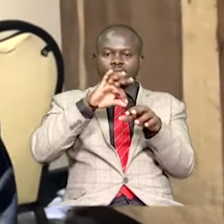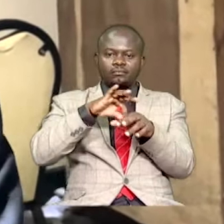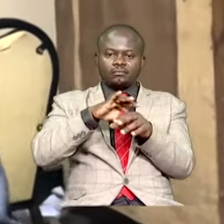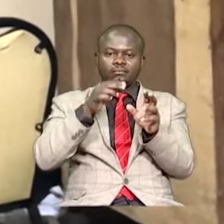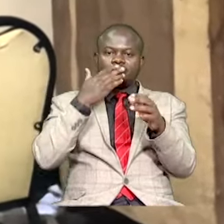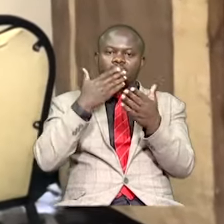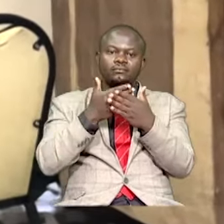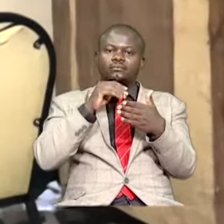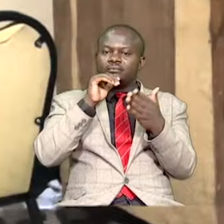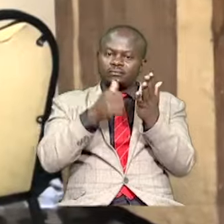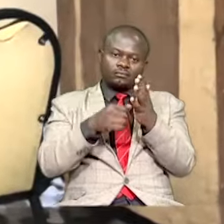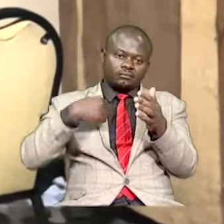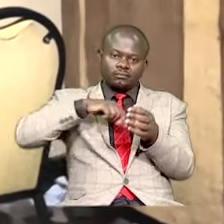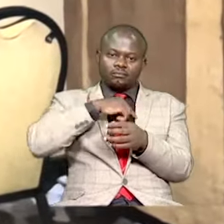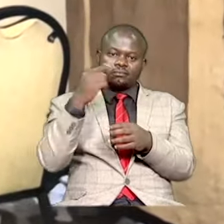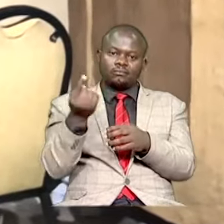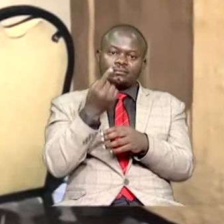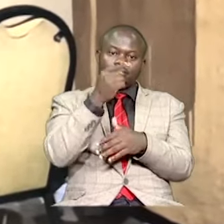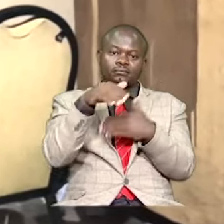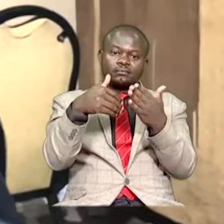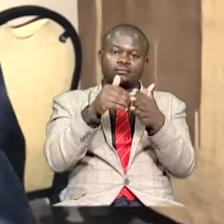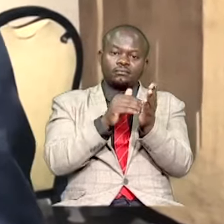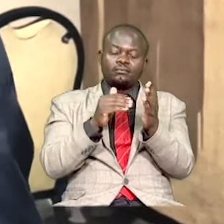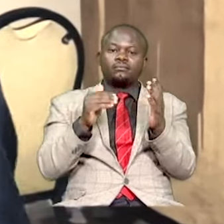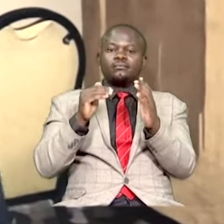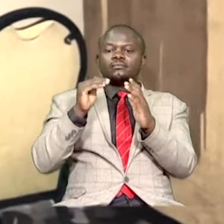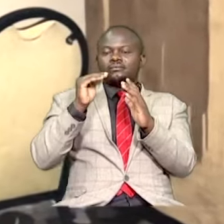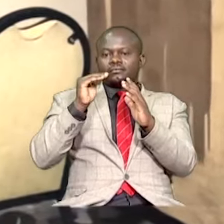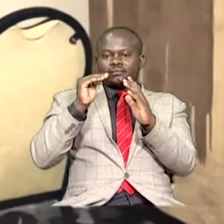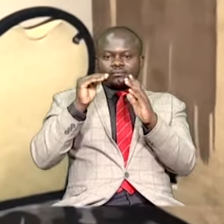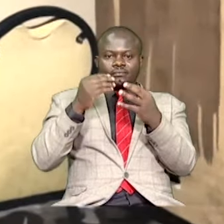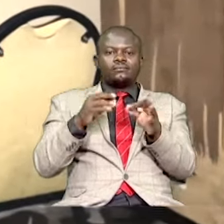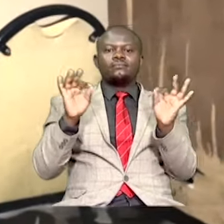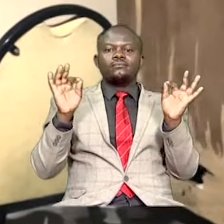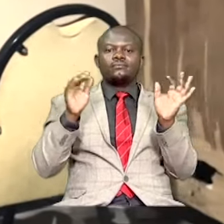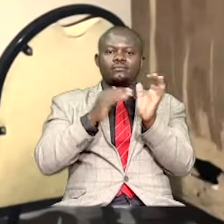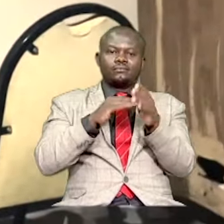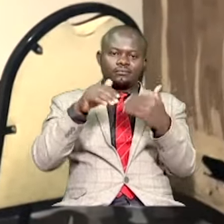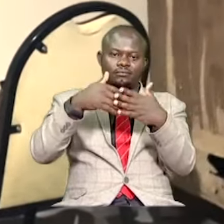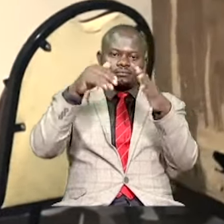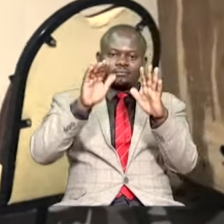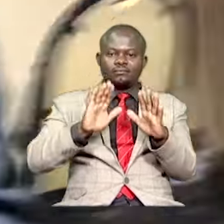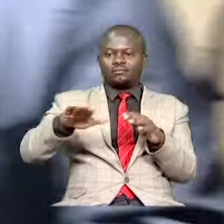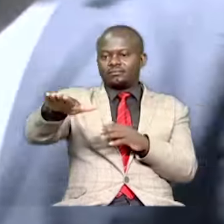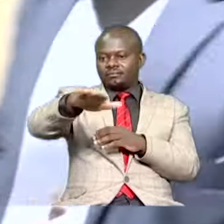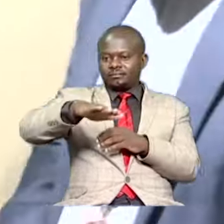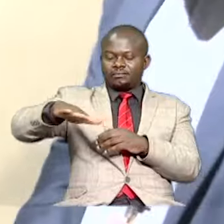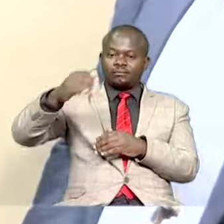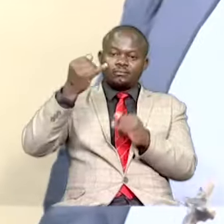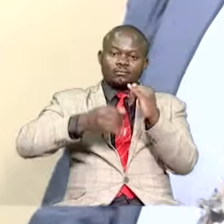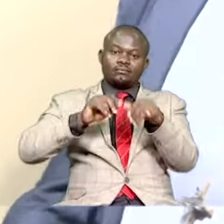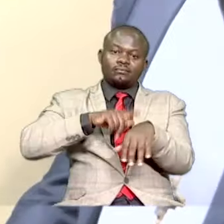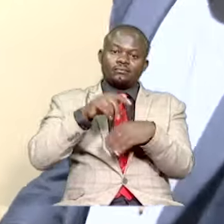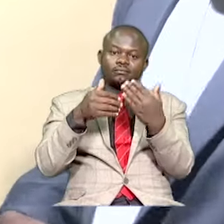hano, nta kibazo twahuye nacyo, hari umutekano, hari ubwisanzure, umwuka warumeze neza kuri Kakiro ya mbere. Mwasoje